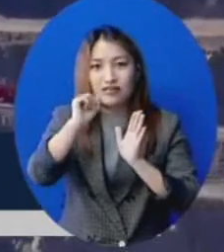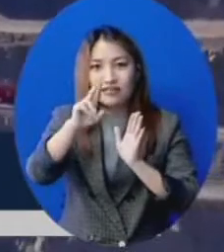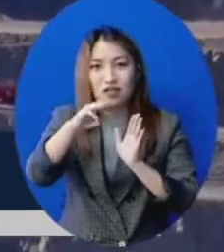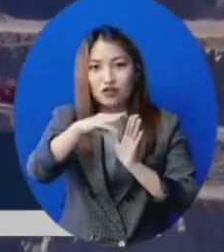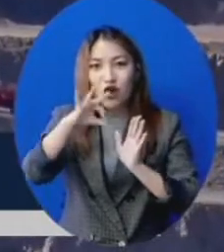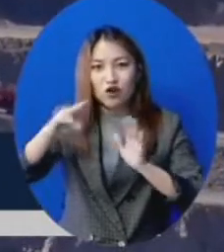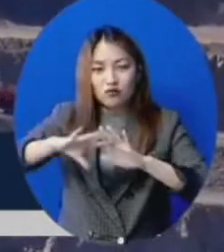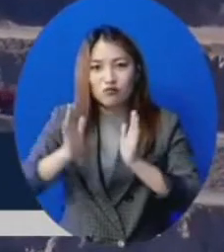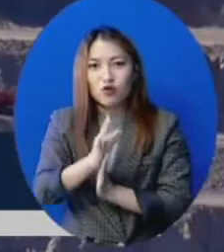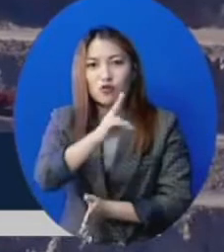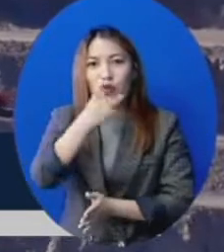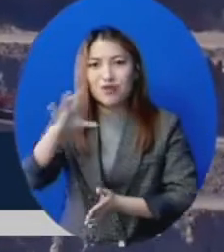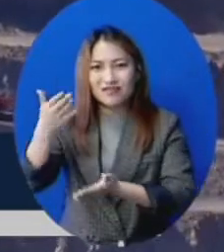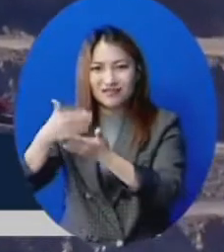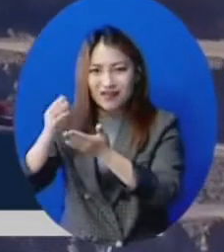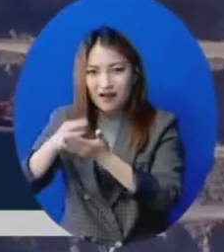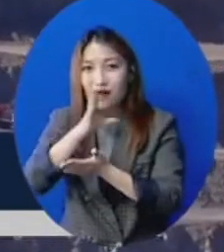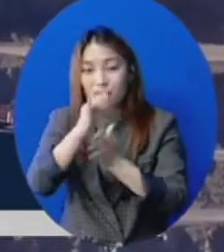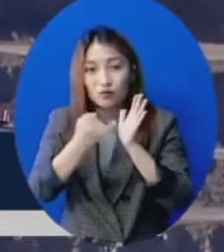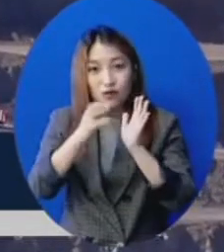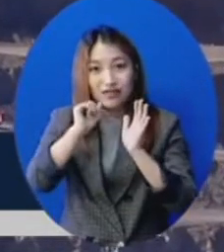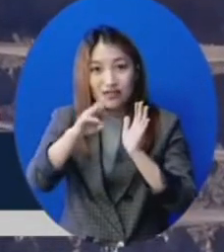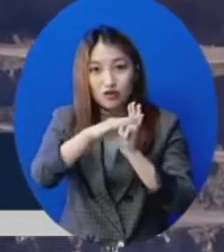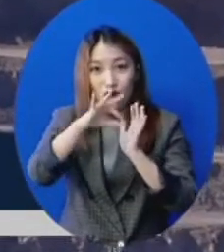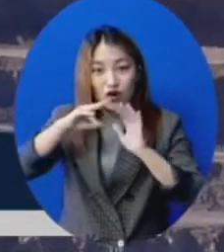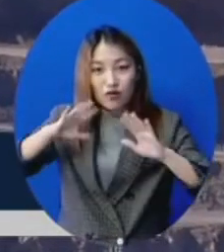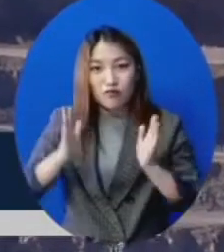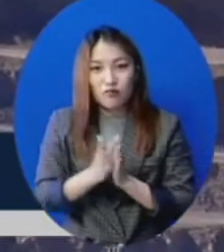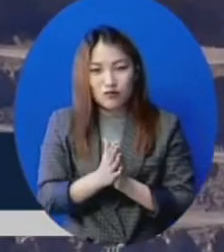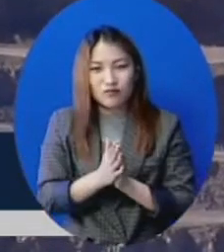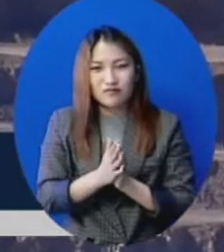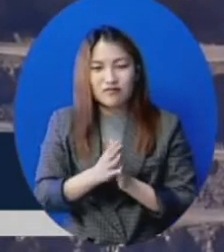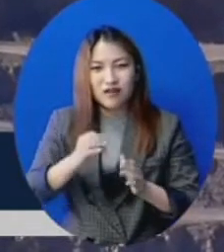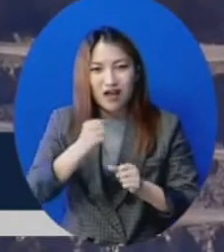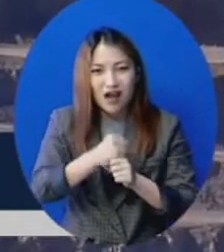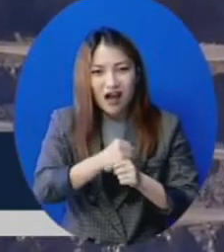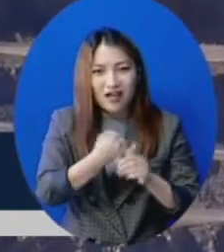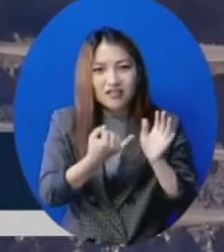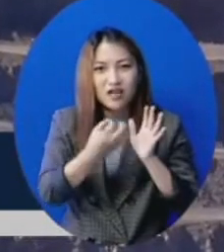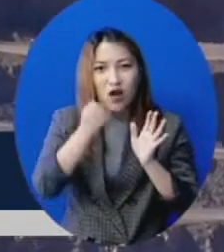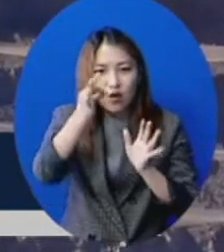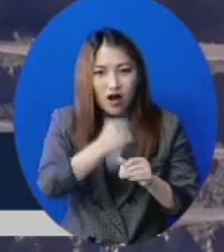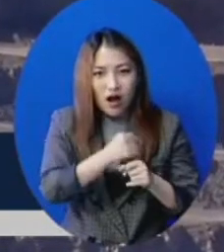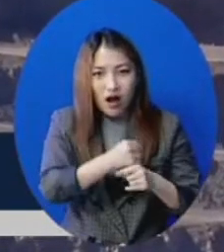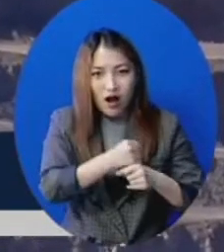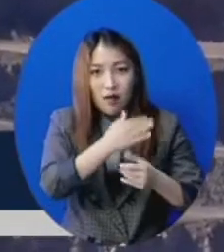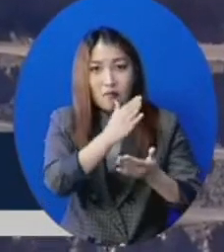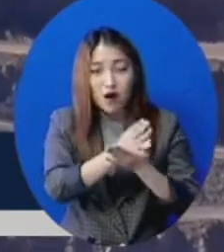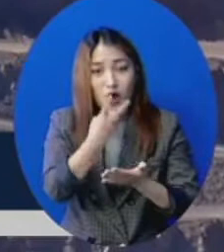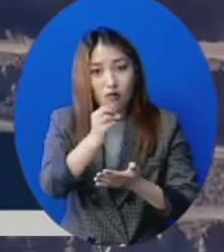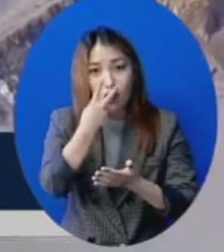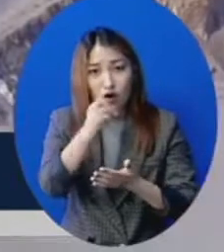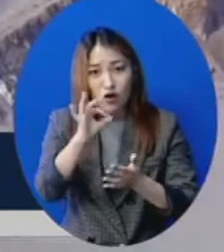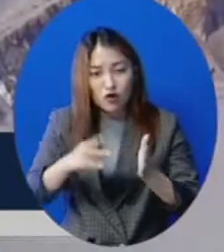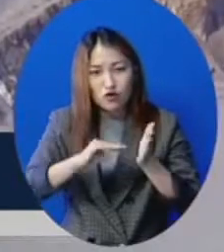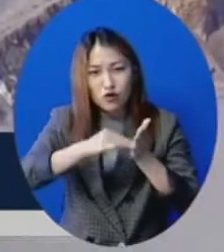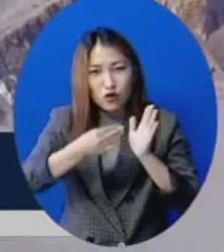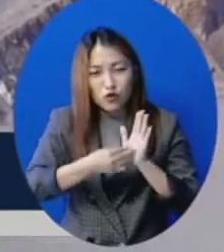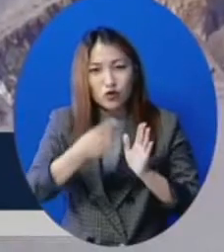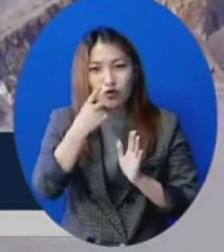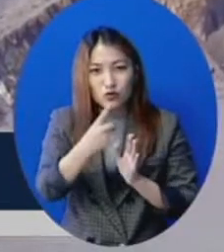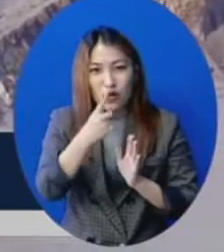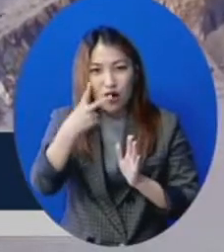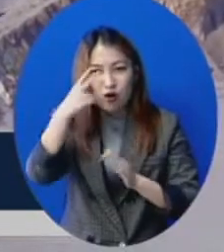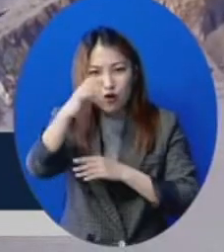тонн үрс экспортлно. Үнээс 6 сая тонн буюу 67% гүйцэтгэлтэй байна. 2022 онд төлөвлөгөөгөө